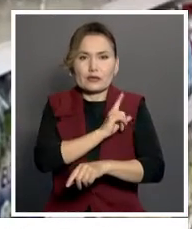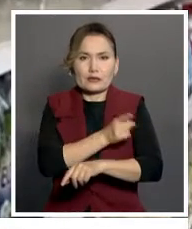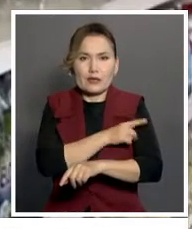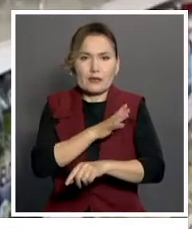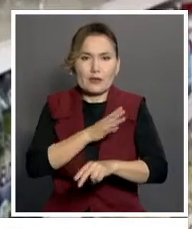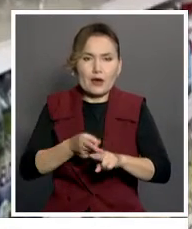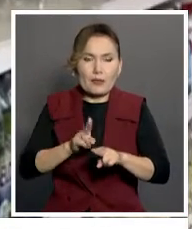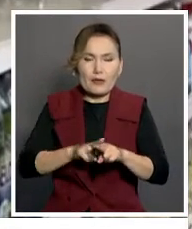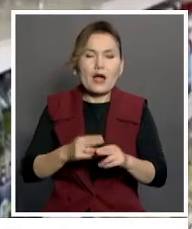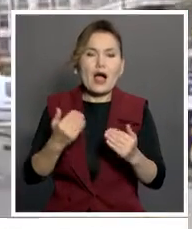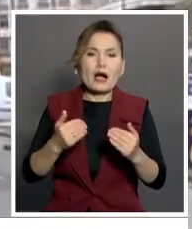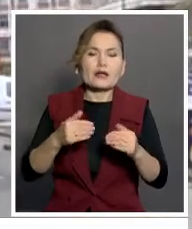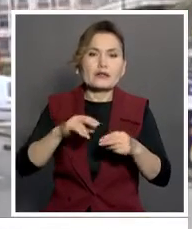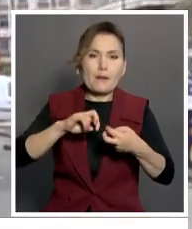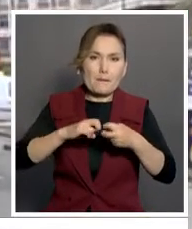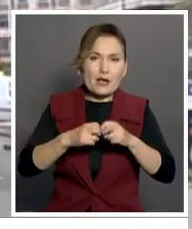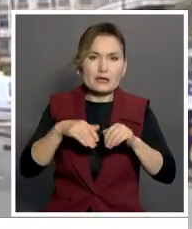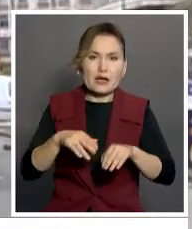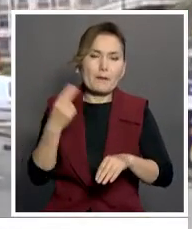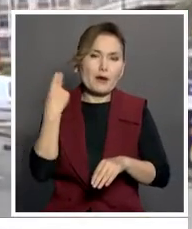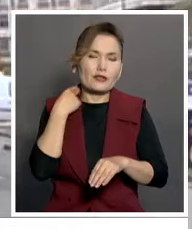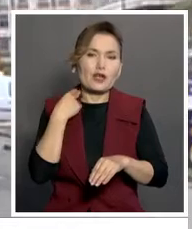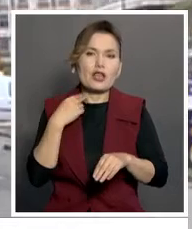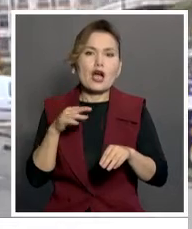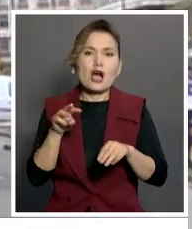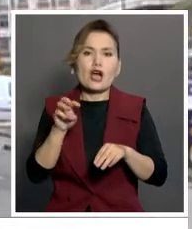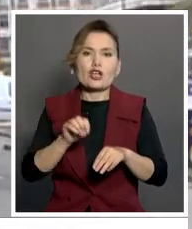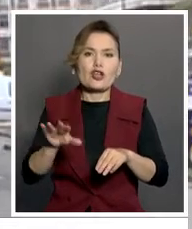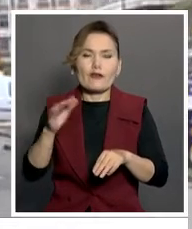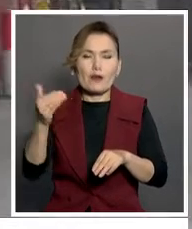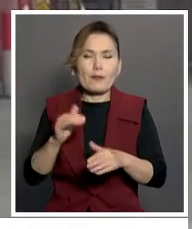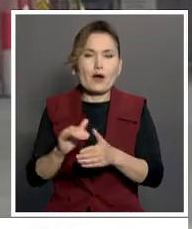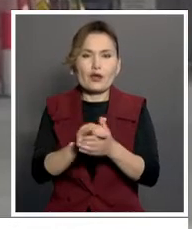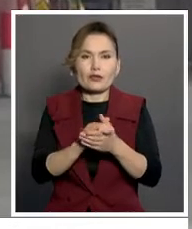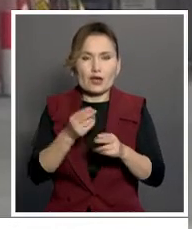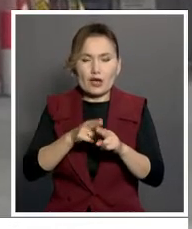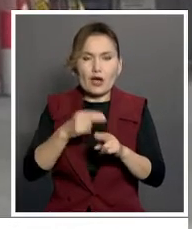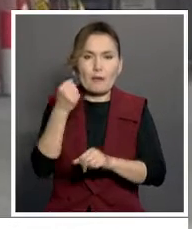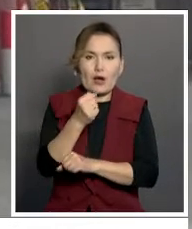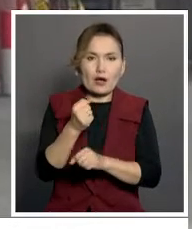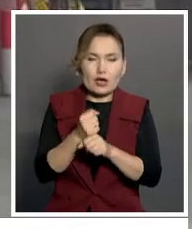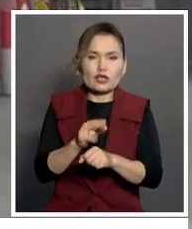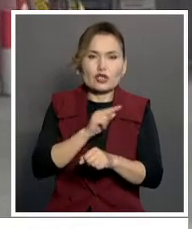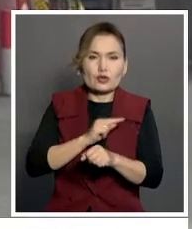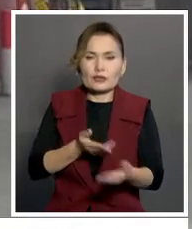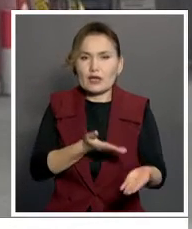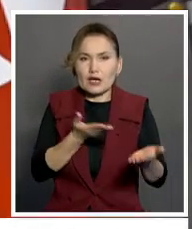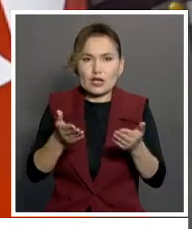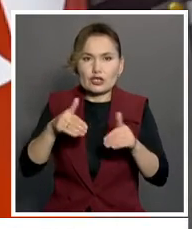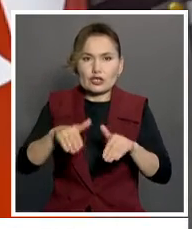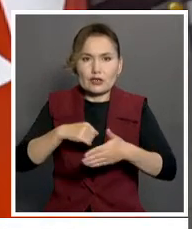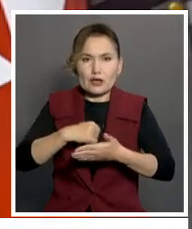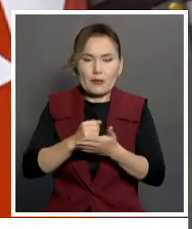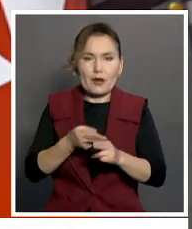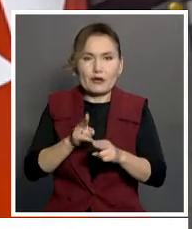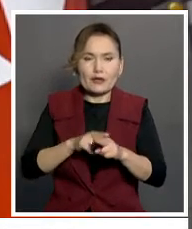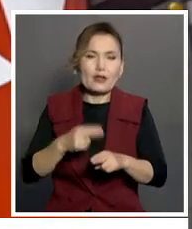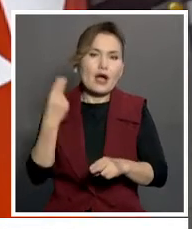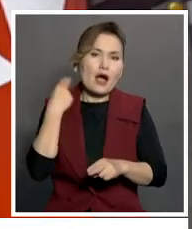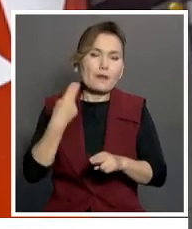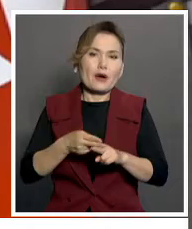Бұл мәселені шешу үшін Британия үкіметі Еуропадағы елдерінен жұмыс күшін тарту туралы шешім қабылдады. Корольдік билігі еңбек